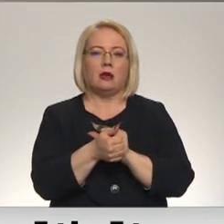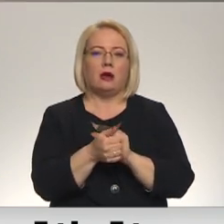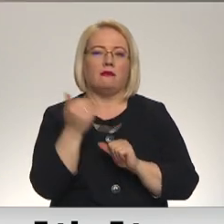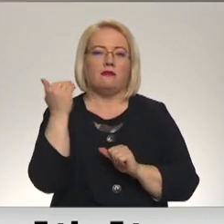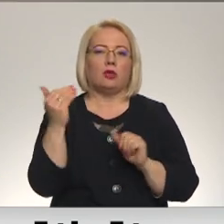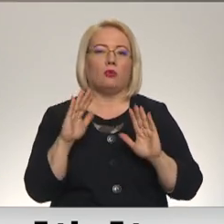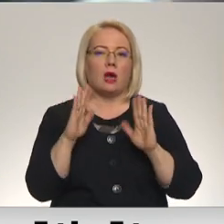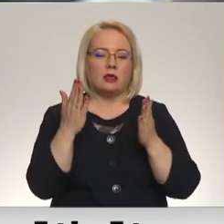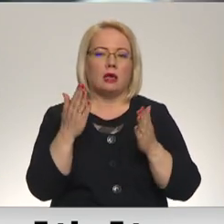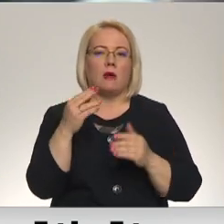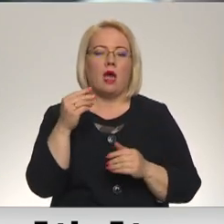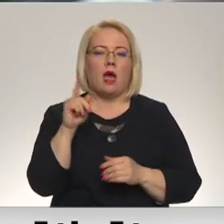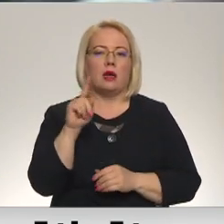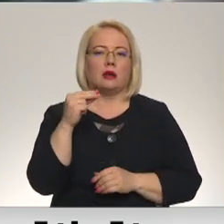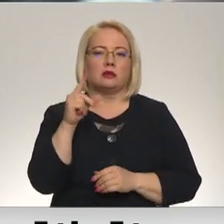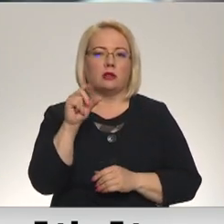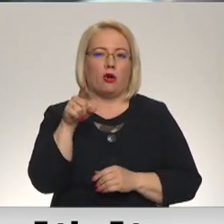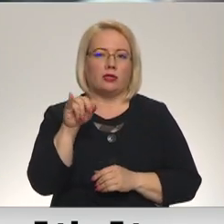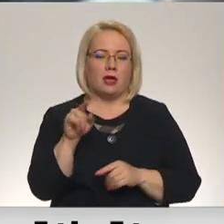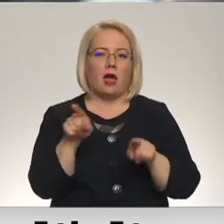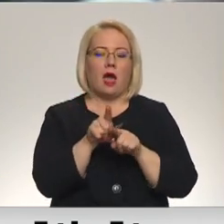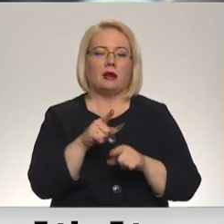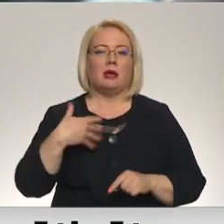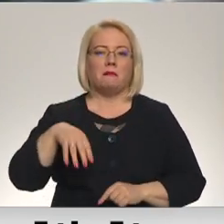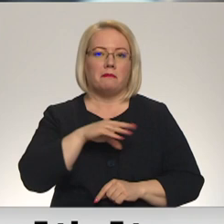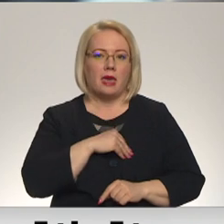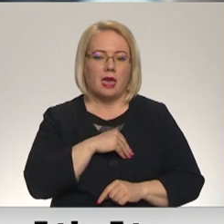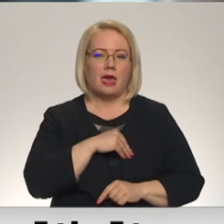viņu gadījumā tie ir zloti. Arī mēs,